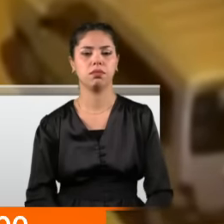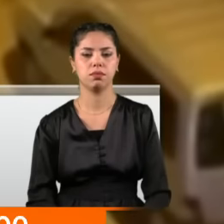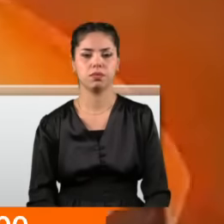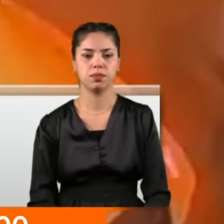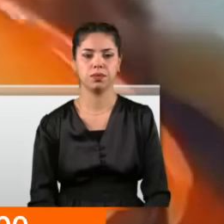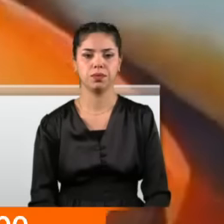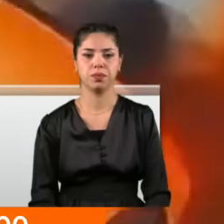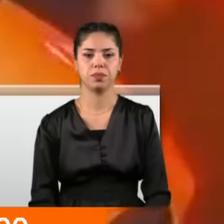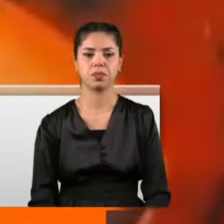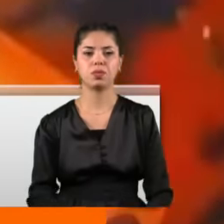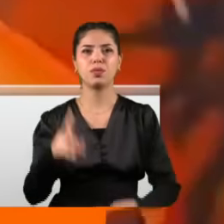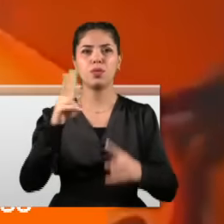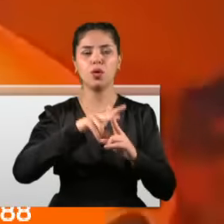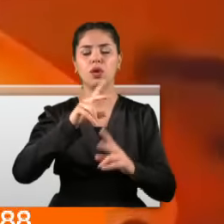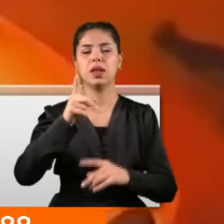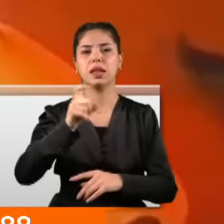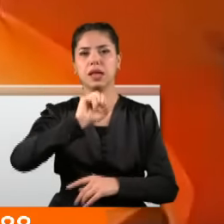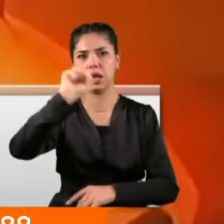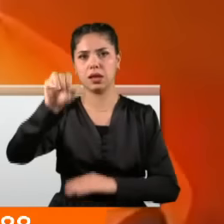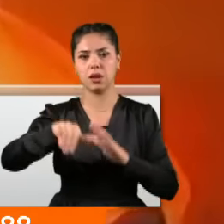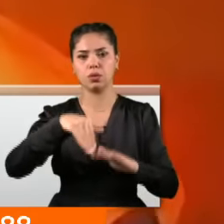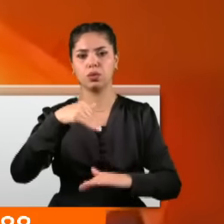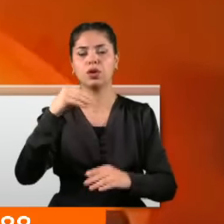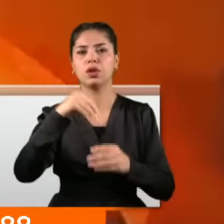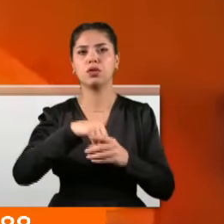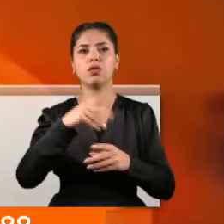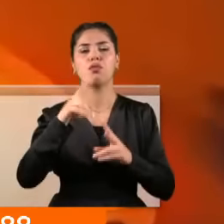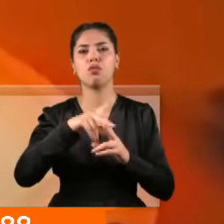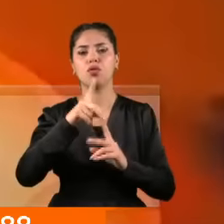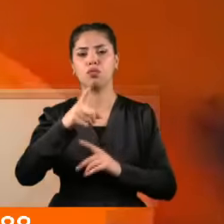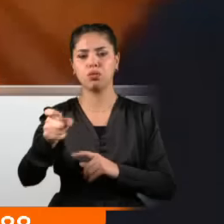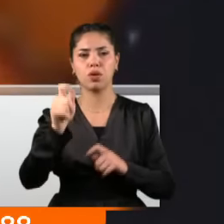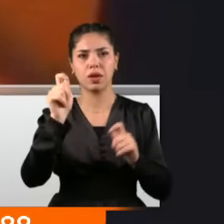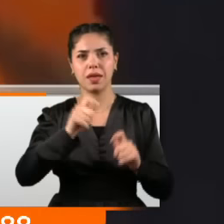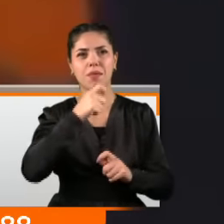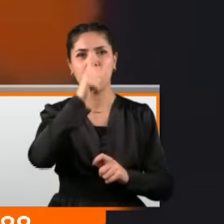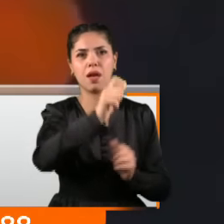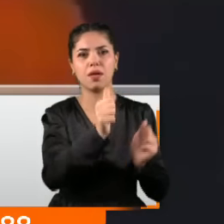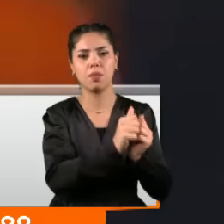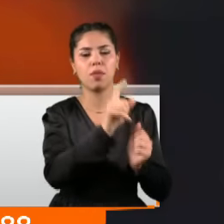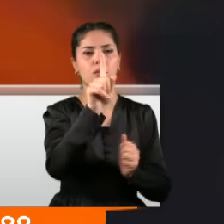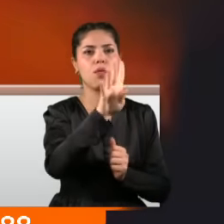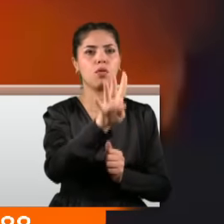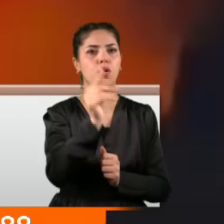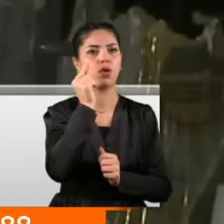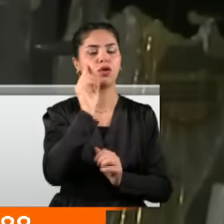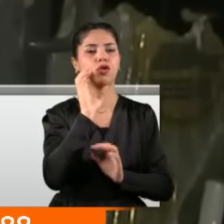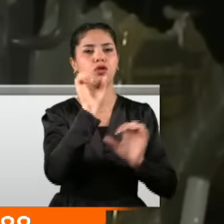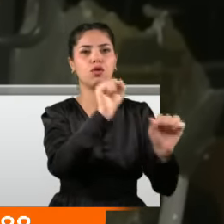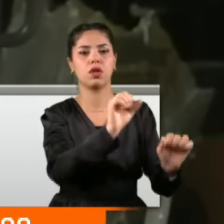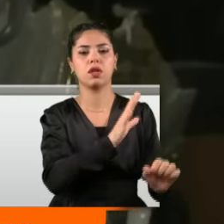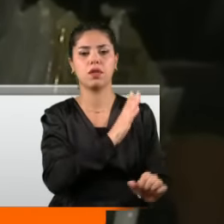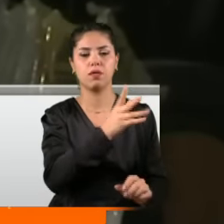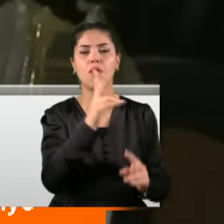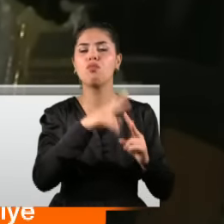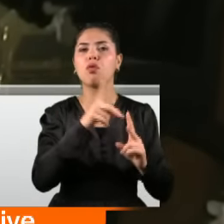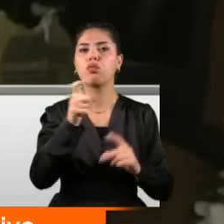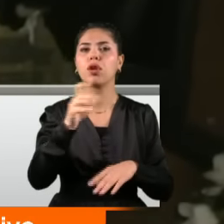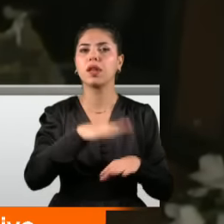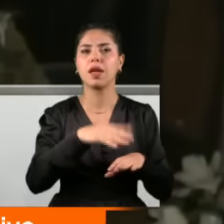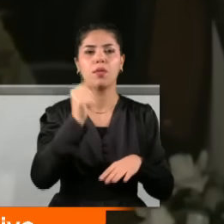Yıktılar. Polise silahlı saldırı sonrası aralarında polise ateş açan zanlıyla birlikte 14 şüpheli gözaltına alındı. Polislere ateş eden